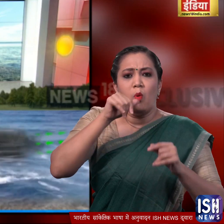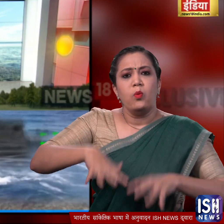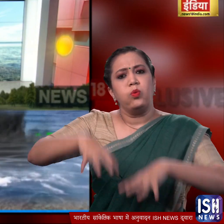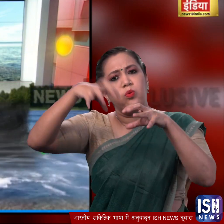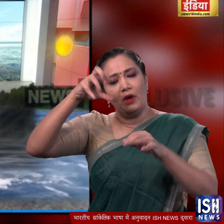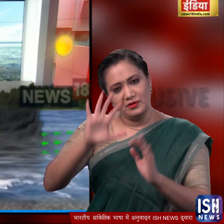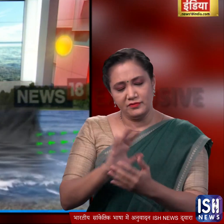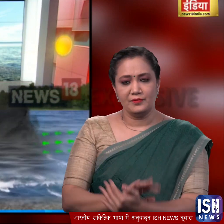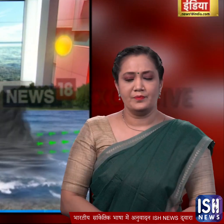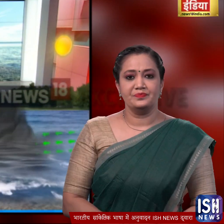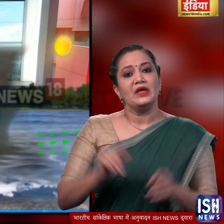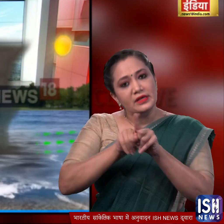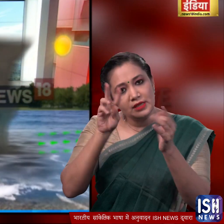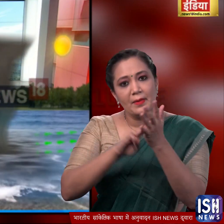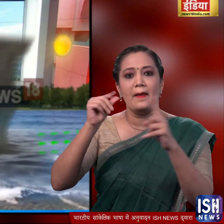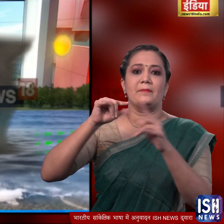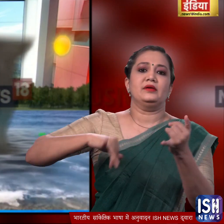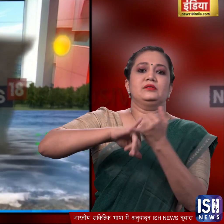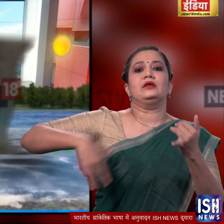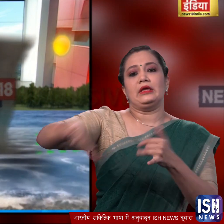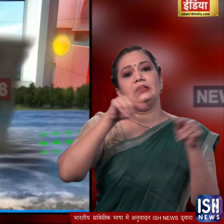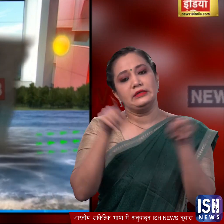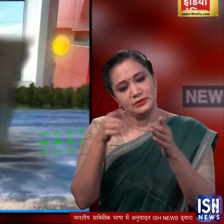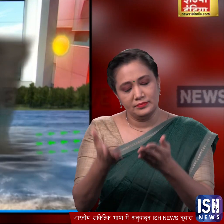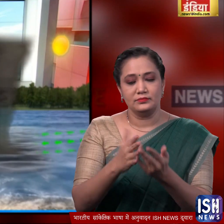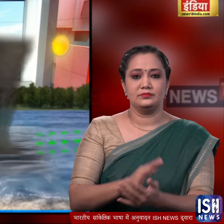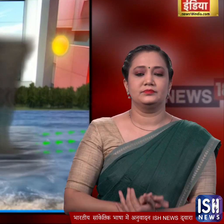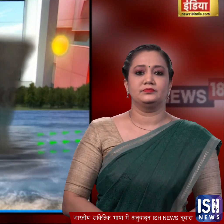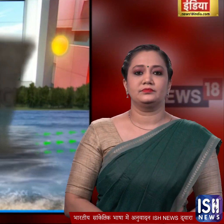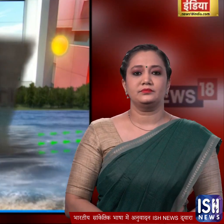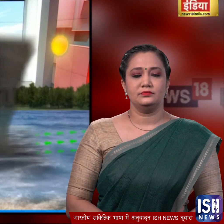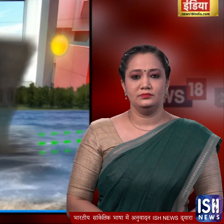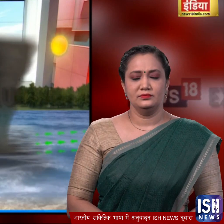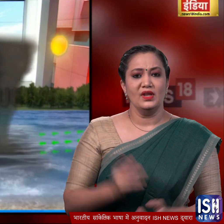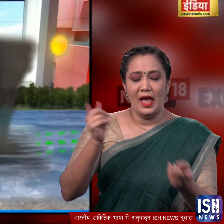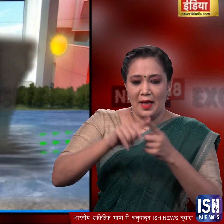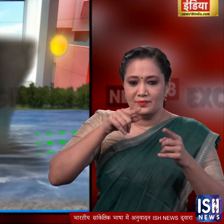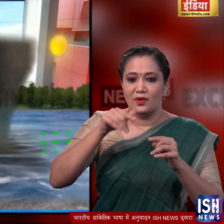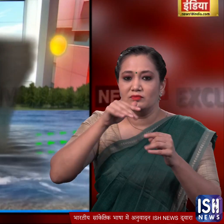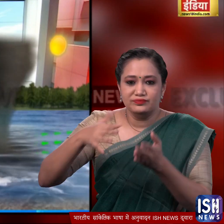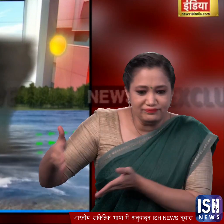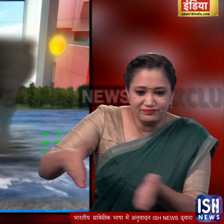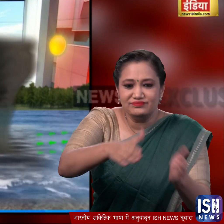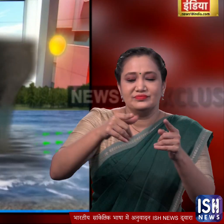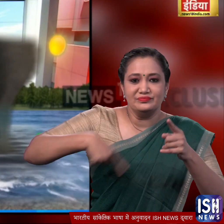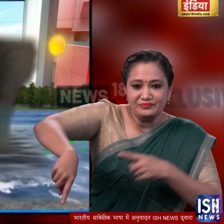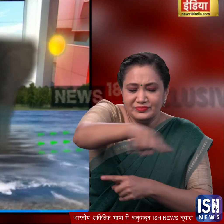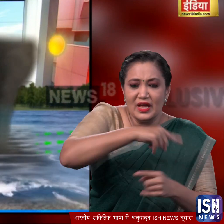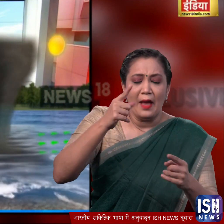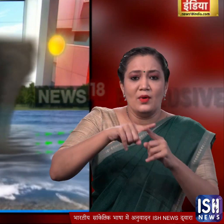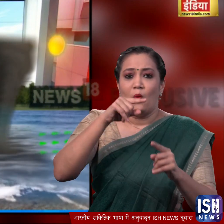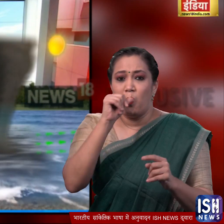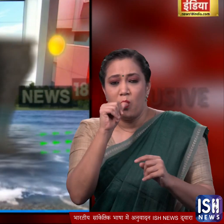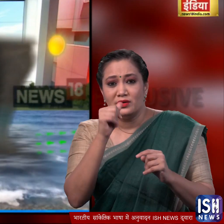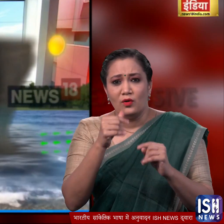ही हैं, जैसा कि मध्य प्रदेश के सीधी में भी हुआ। होता क्या है कि जब समंदर, झील या तालाब के पानी का